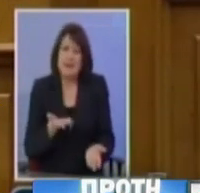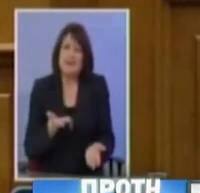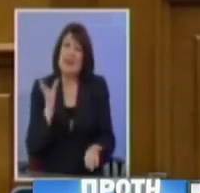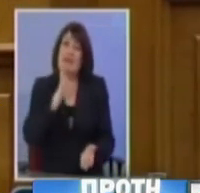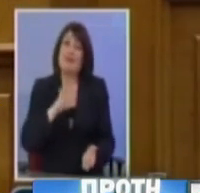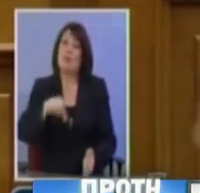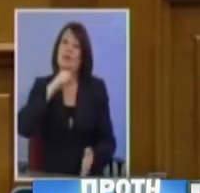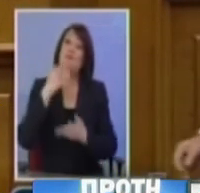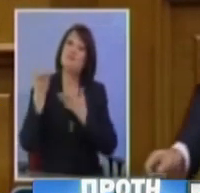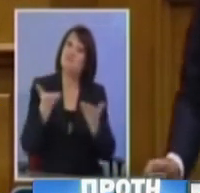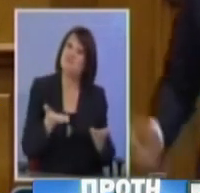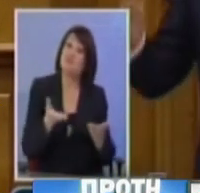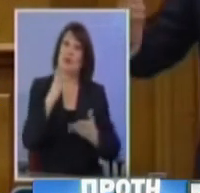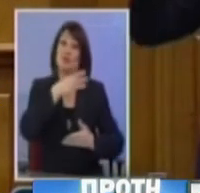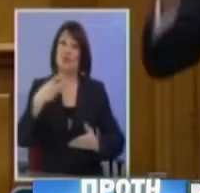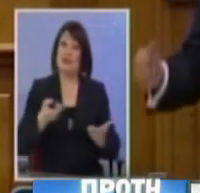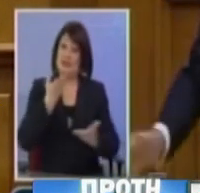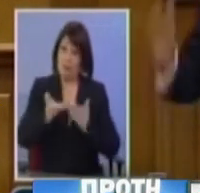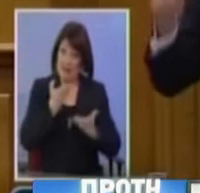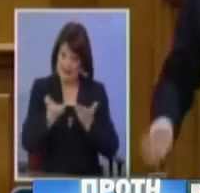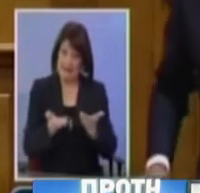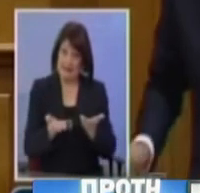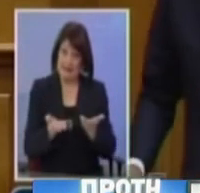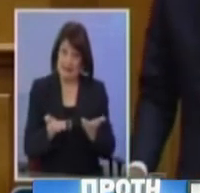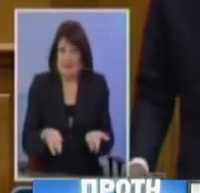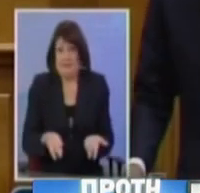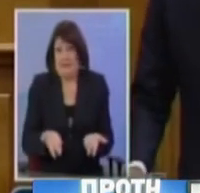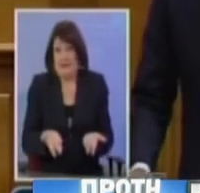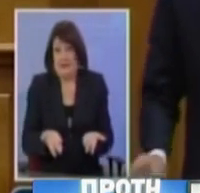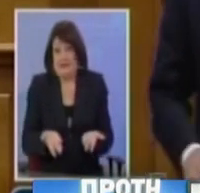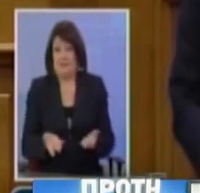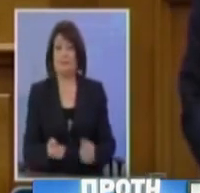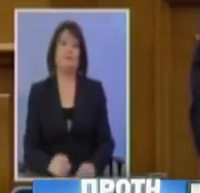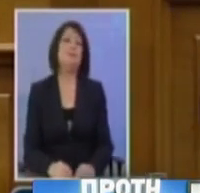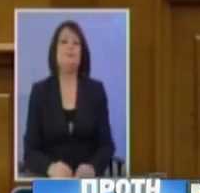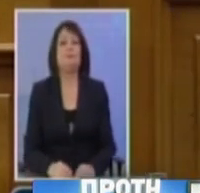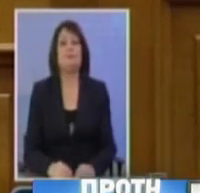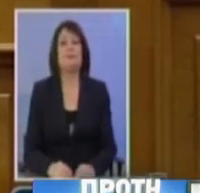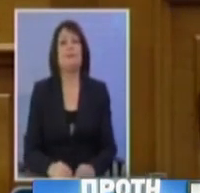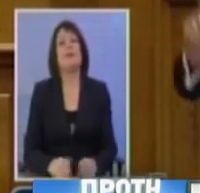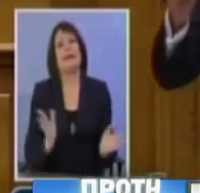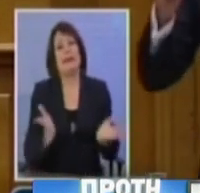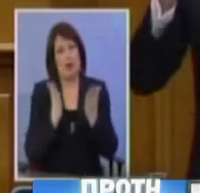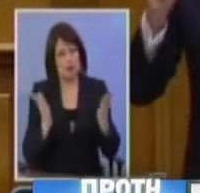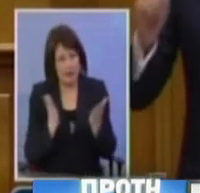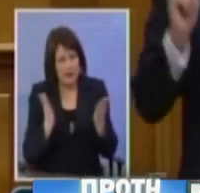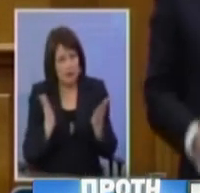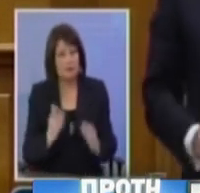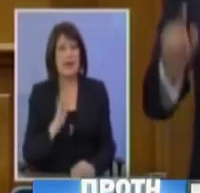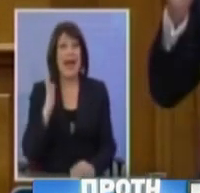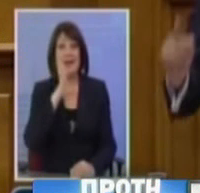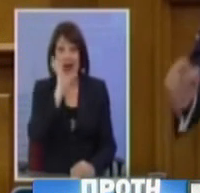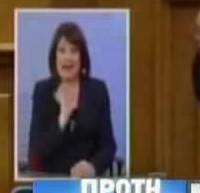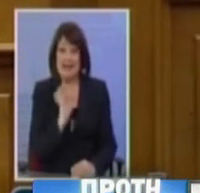στα αιτήματα του συγκεκριμένου εκπροσώπου της τότε μακριά το κακό ελληνικής κυβέρνησης. Εν πάση περιπτώσει, εάν υπάρχει μία αλήθεια